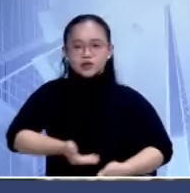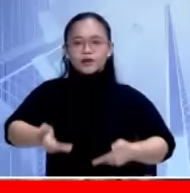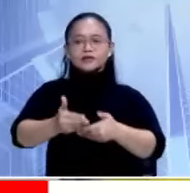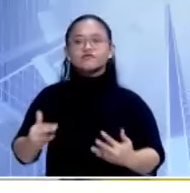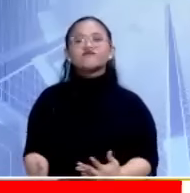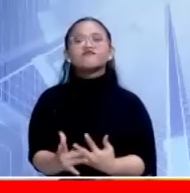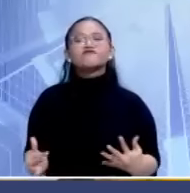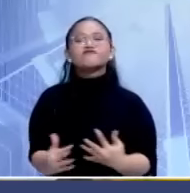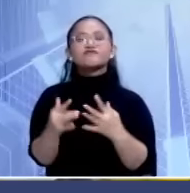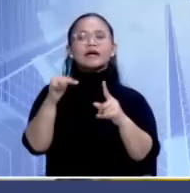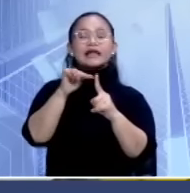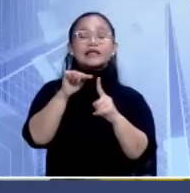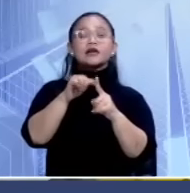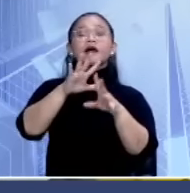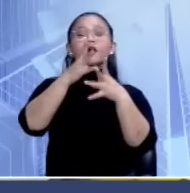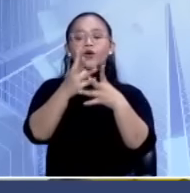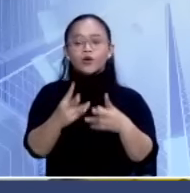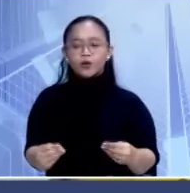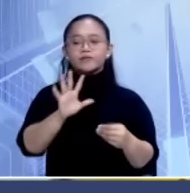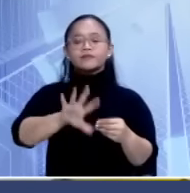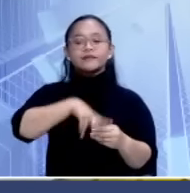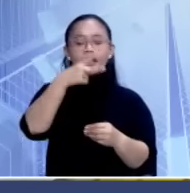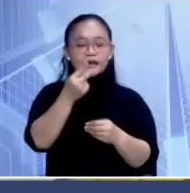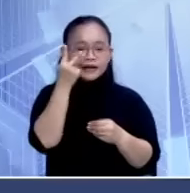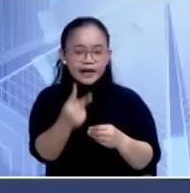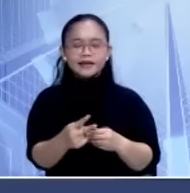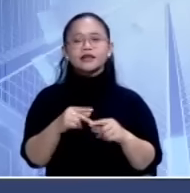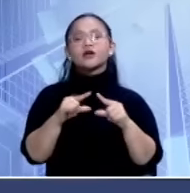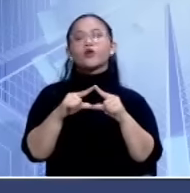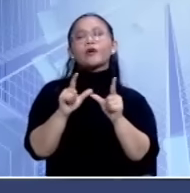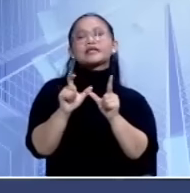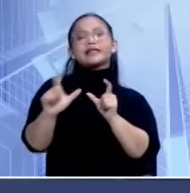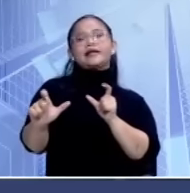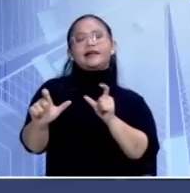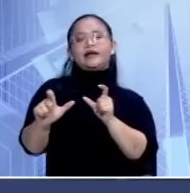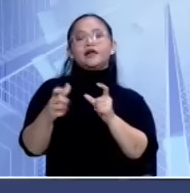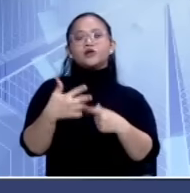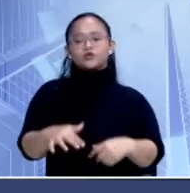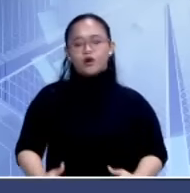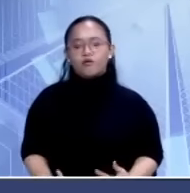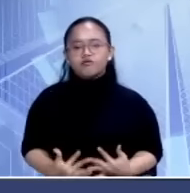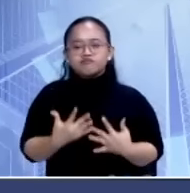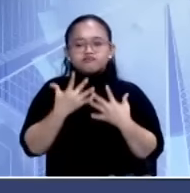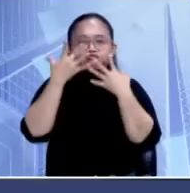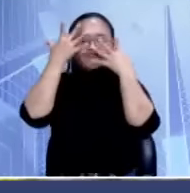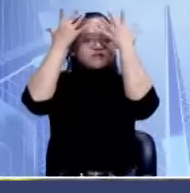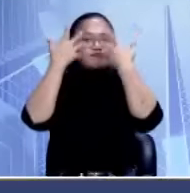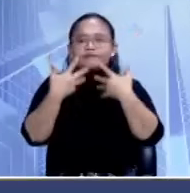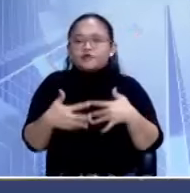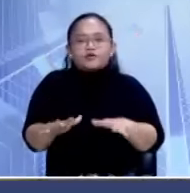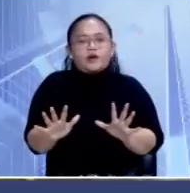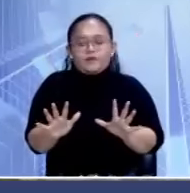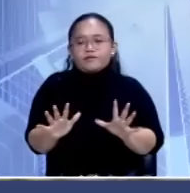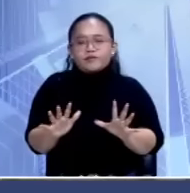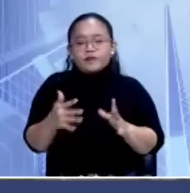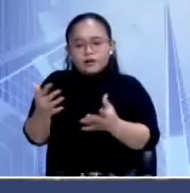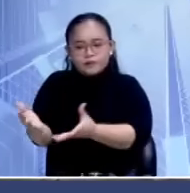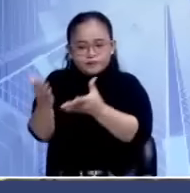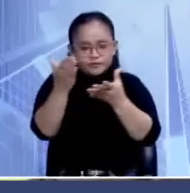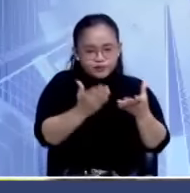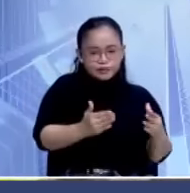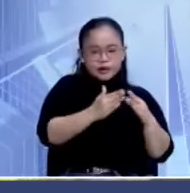bangunan. Jasad korban ditemukan di kamar mandi di lantai 3 dalam kondisi tubuh mengalami luka bakar. Jasad korban